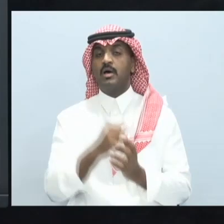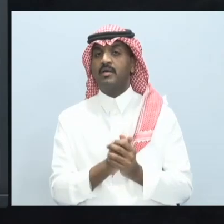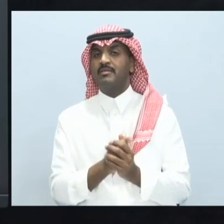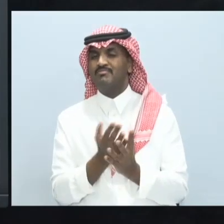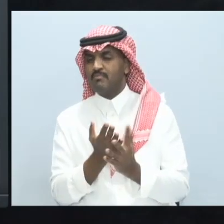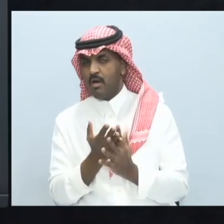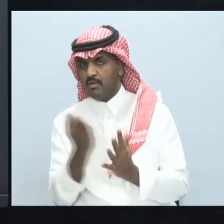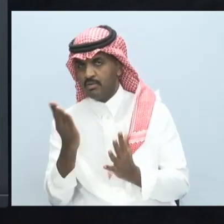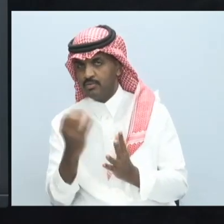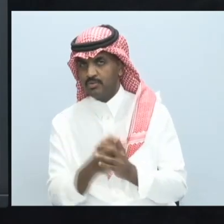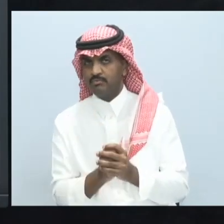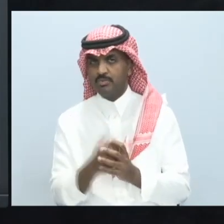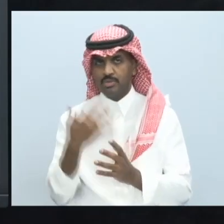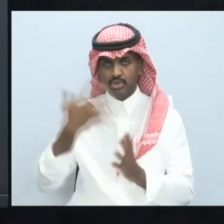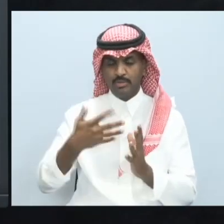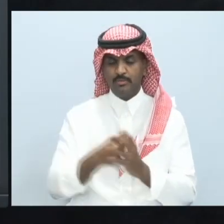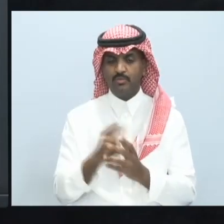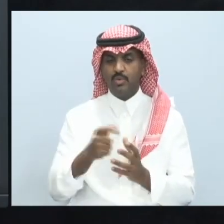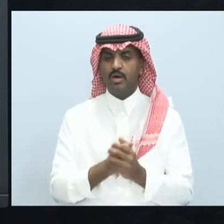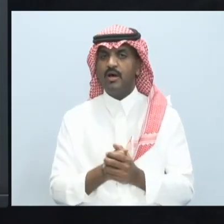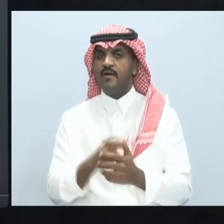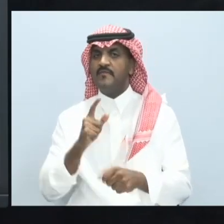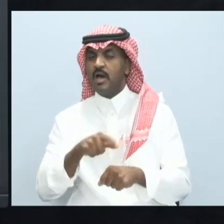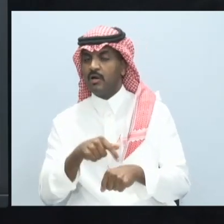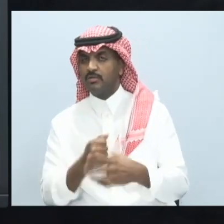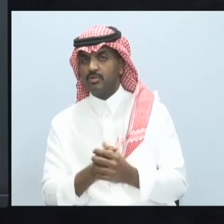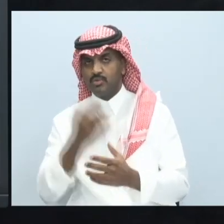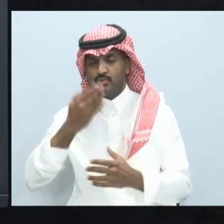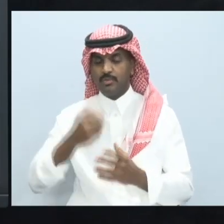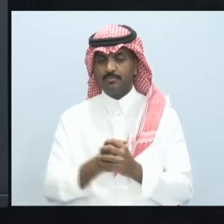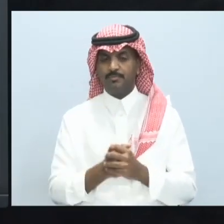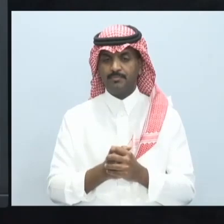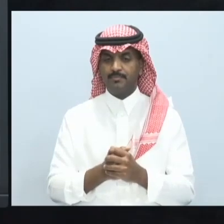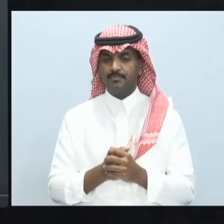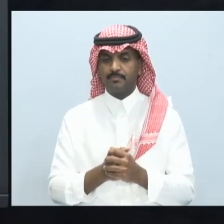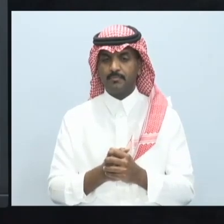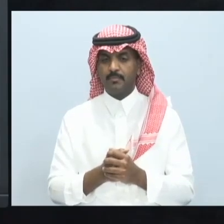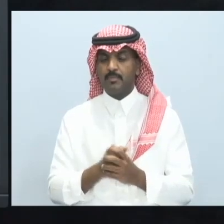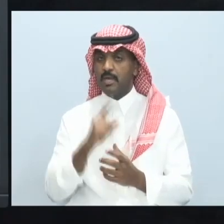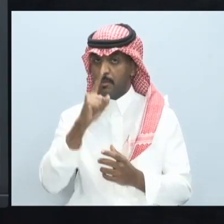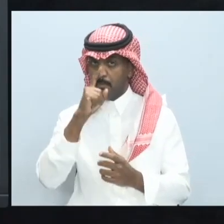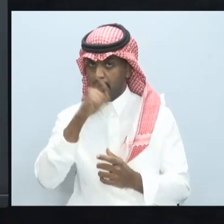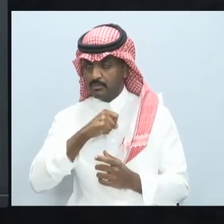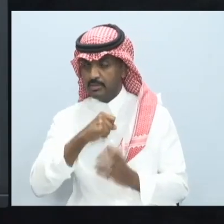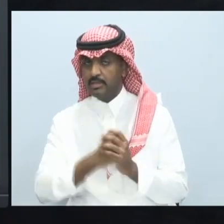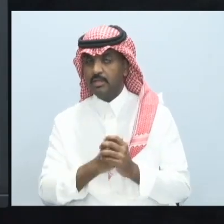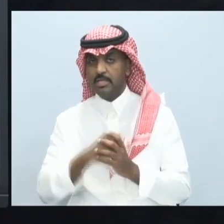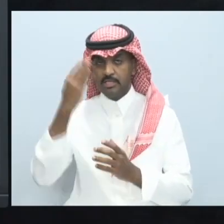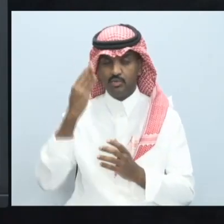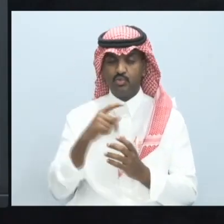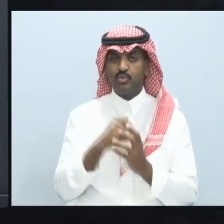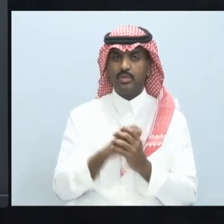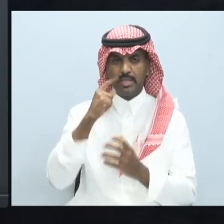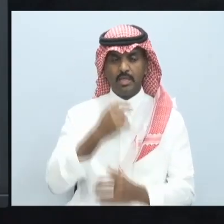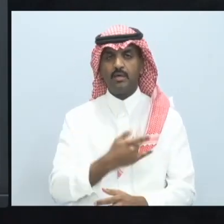المخرج الشرعي وقد وقع ذلك في عهد النبي صلى الله عليه وسلم ولكن ايضا ينبغي للزوج والزوجه ان